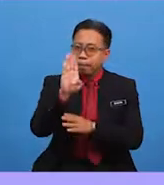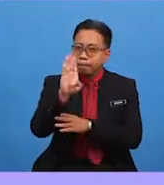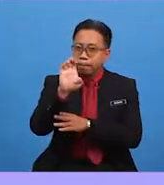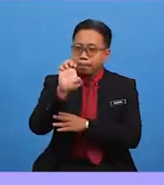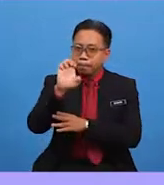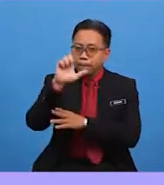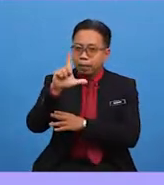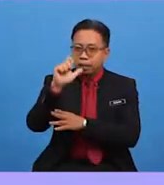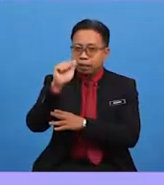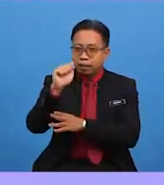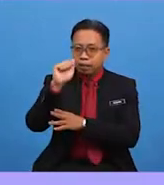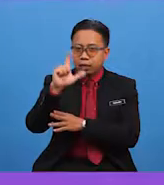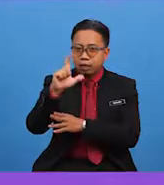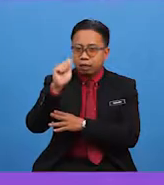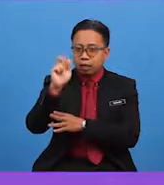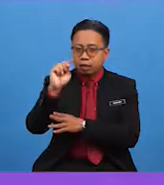Belalang. Belalang.